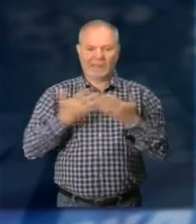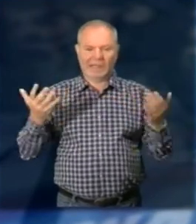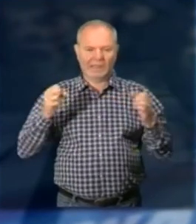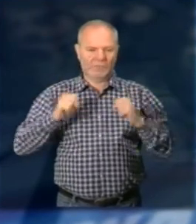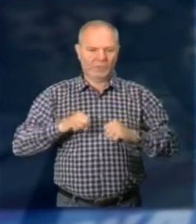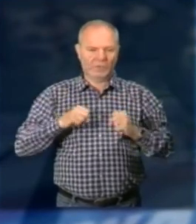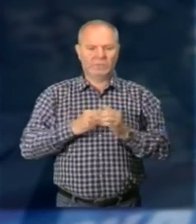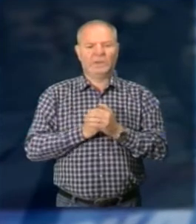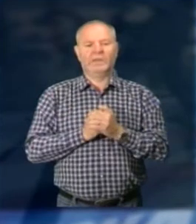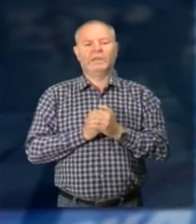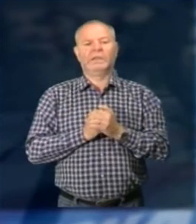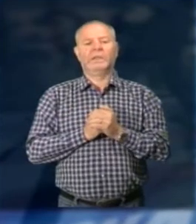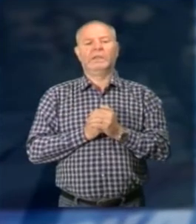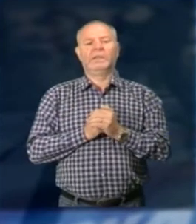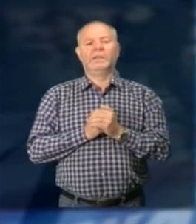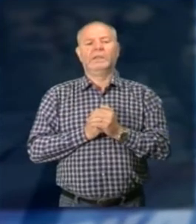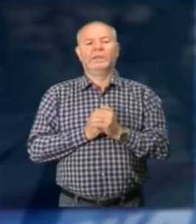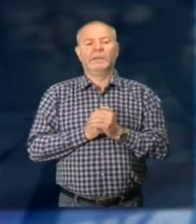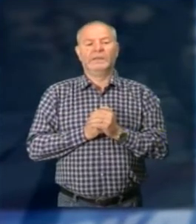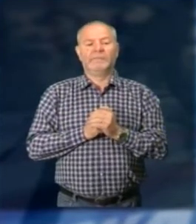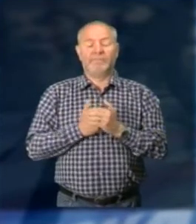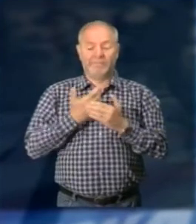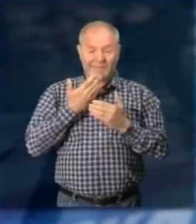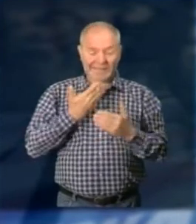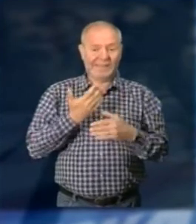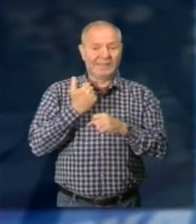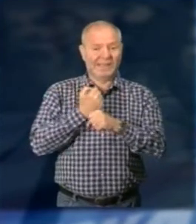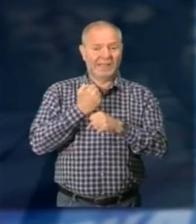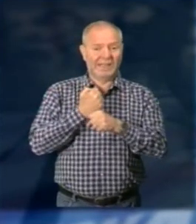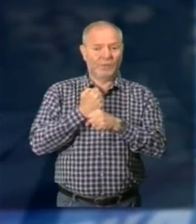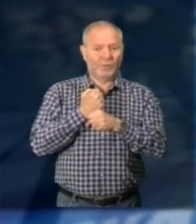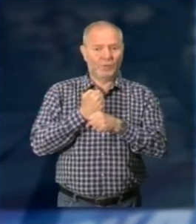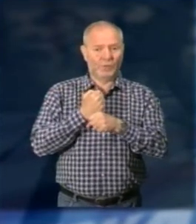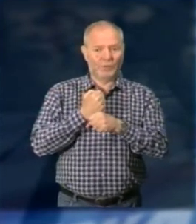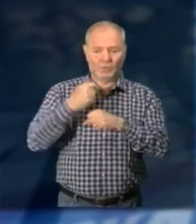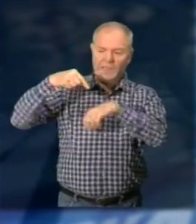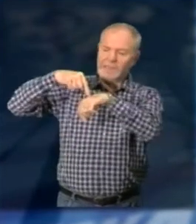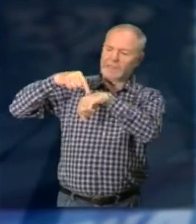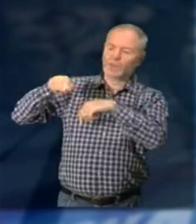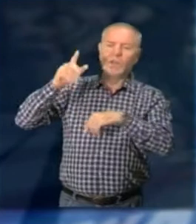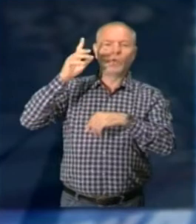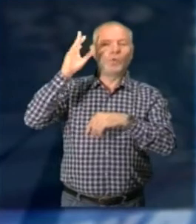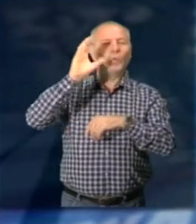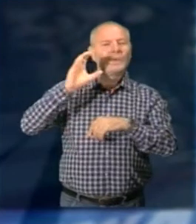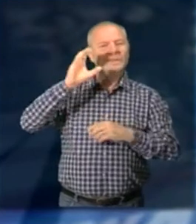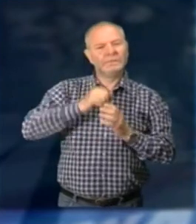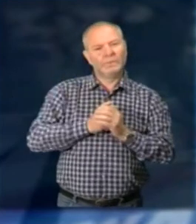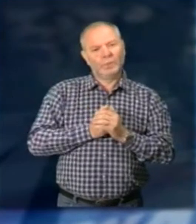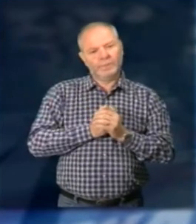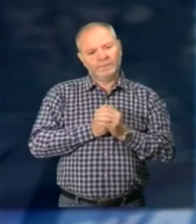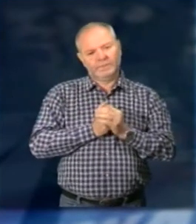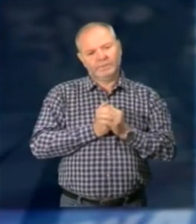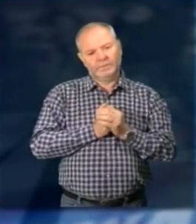'abbiamo ricercata, voluta fortemente Grazie al lavoro anche del nostro stesso lato al turismo E abbiamo proprio